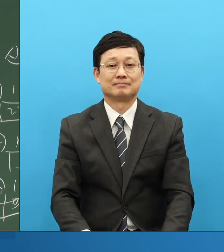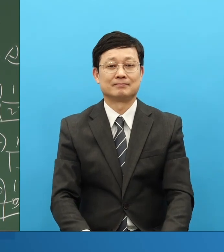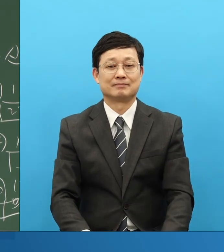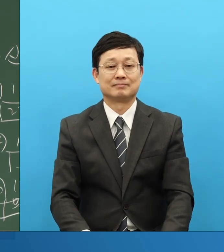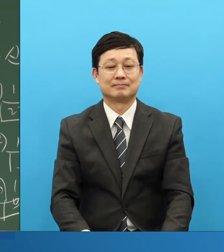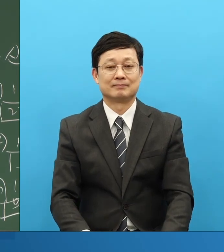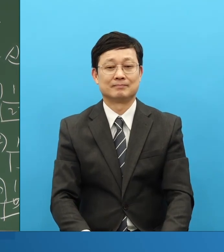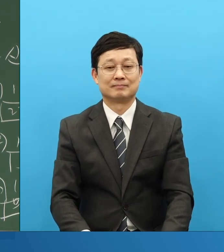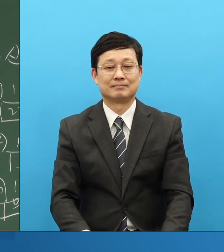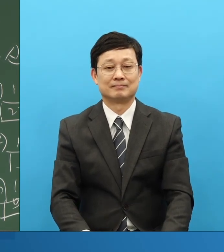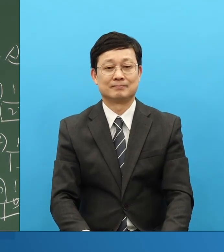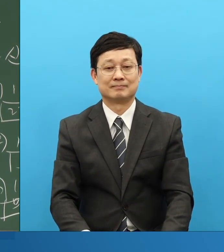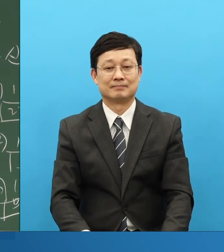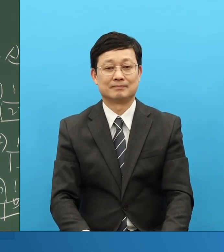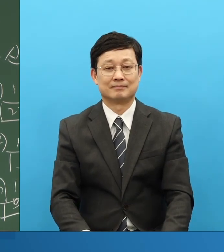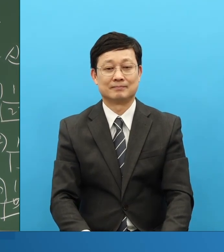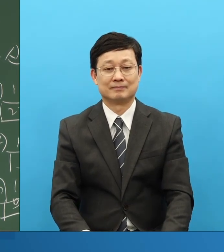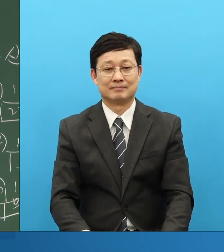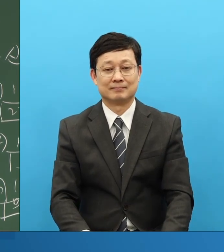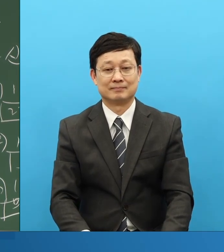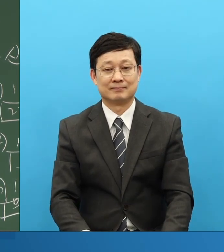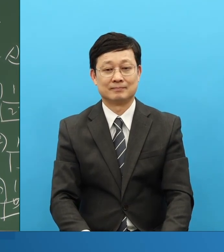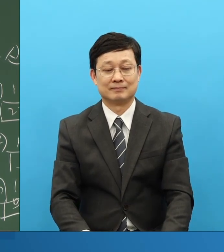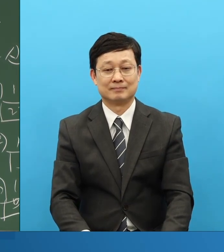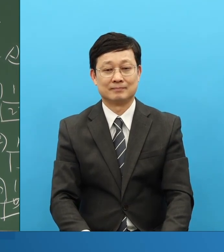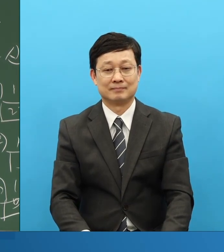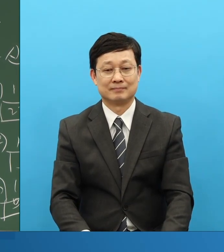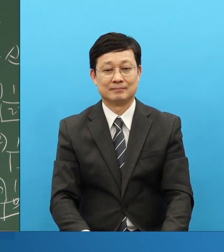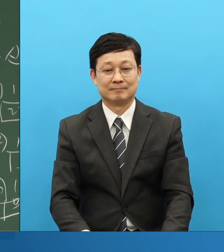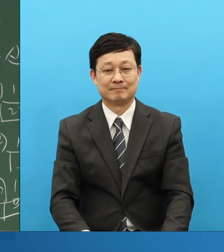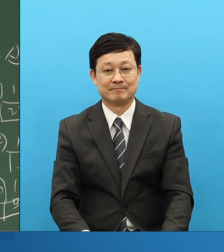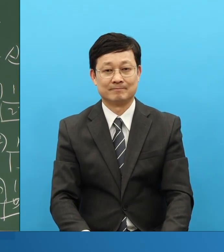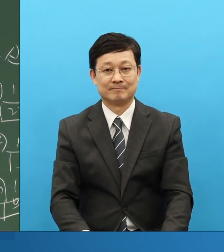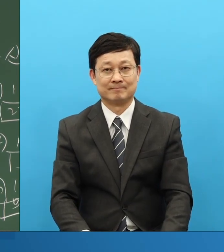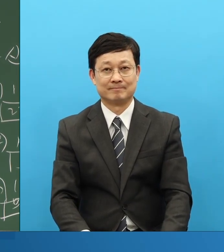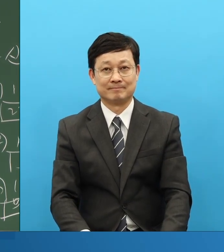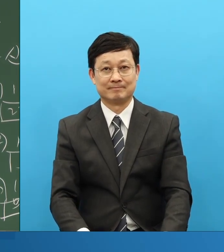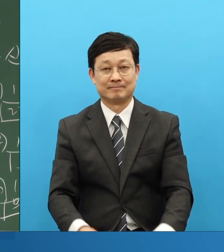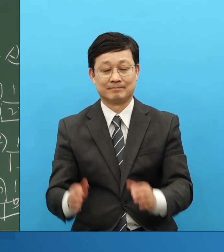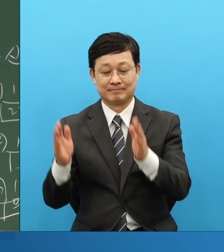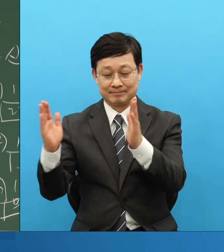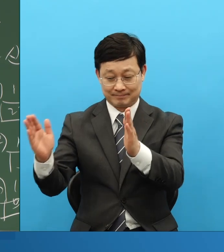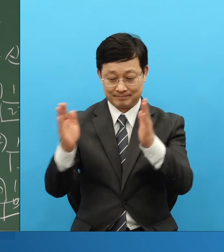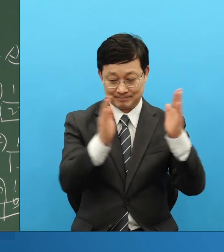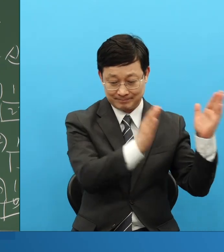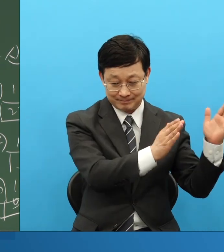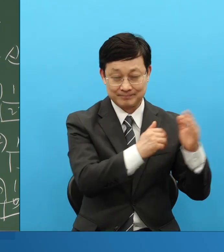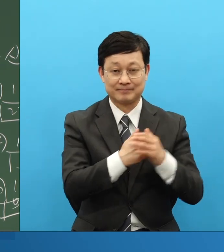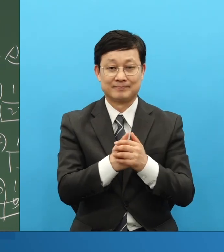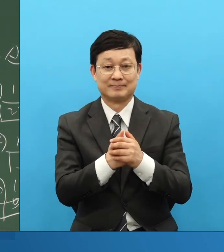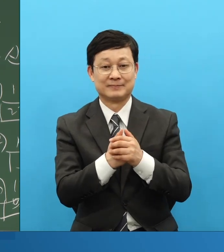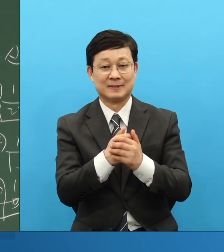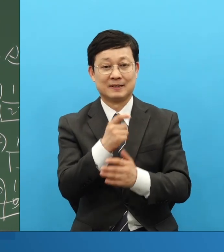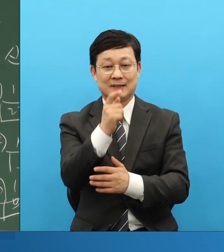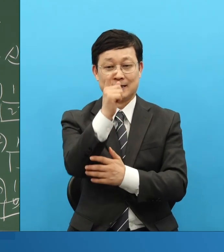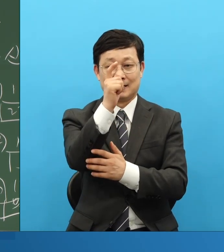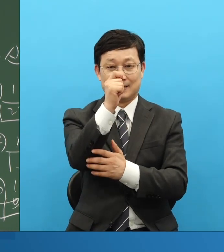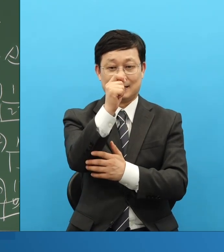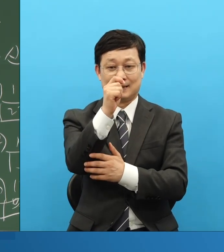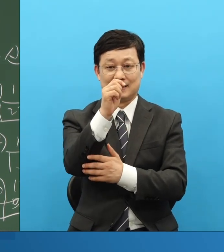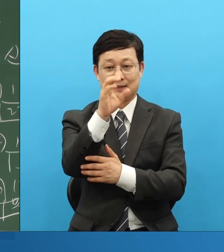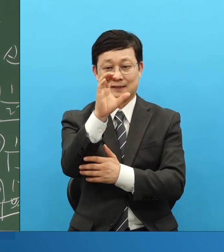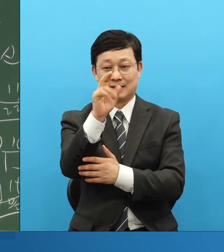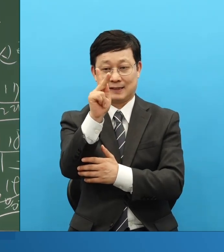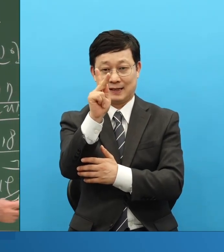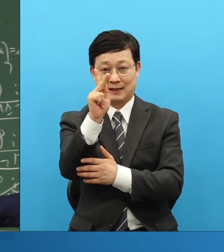결론은 렘너 전도학 TCK 전도학으로 내겠습니다. And the conclusion will be given with our remnant and TCK study of evangelism.